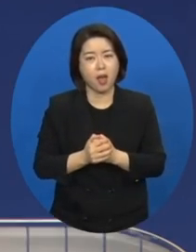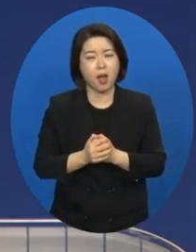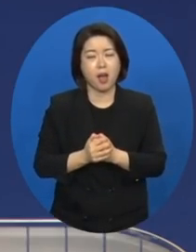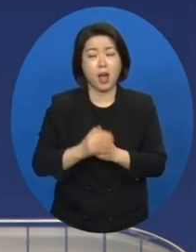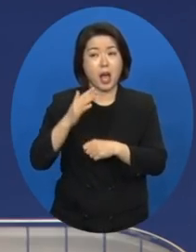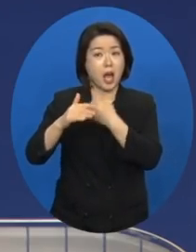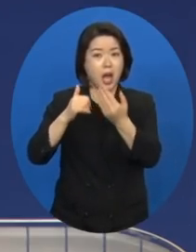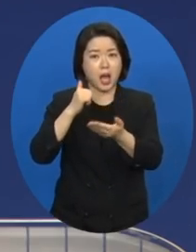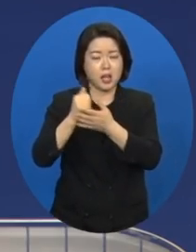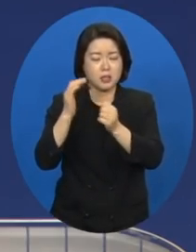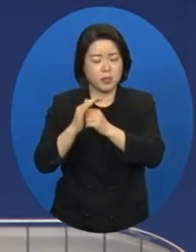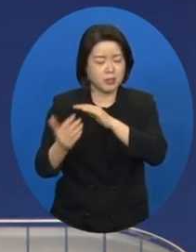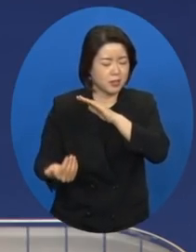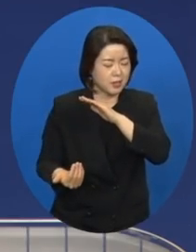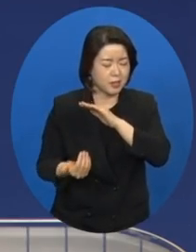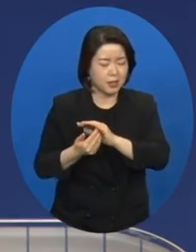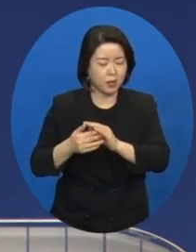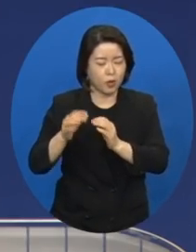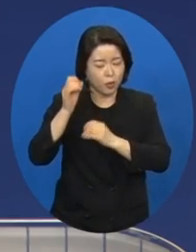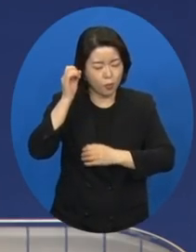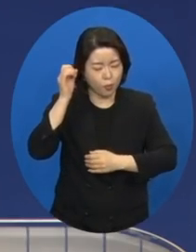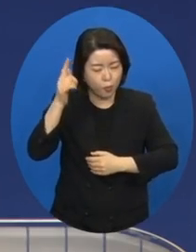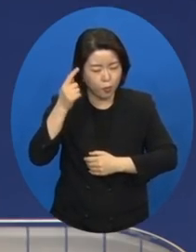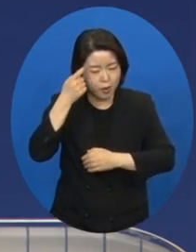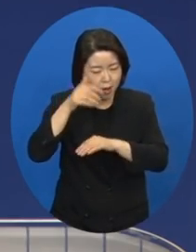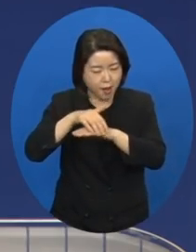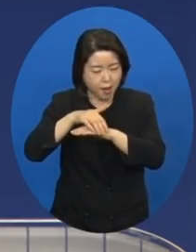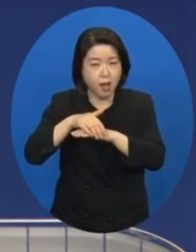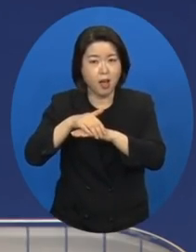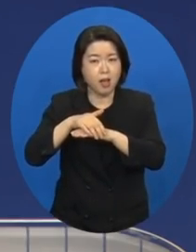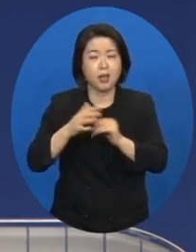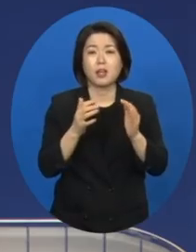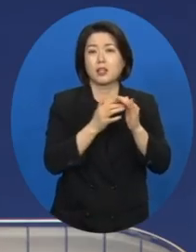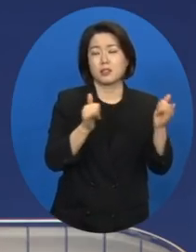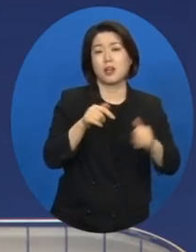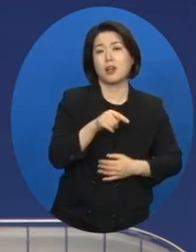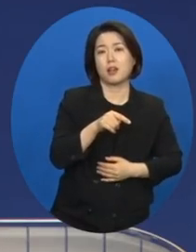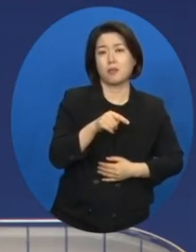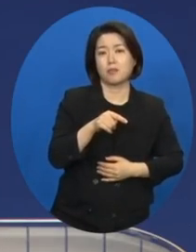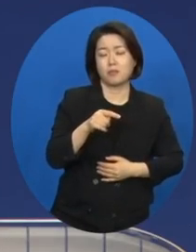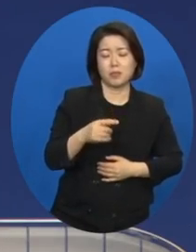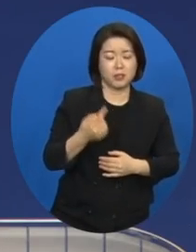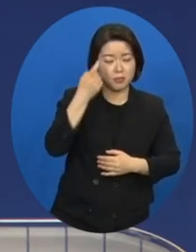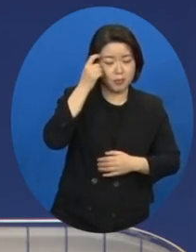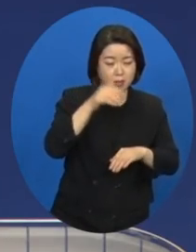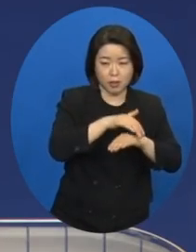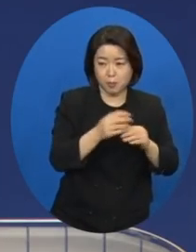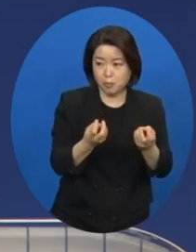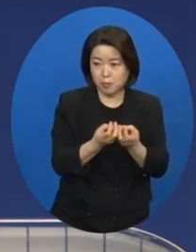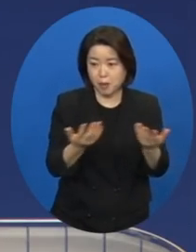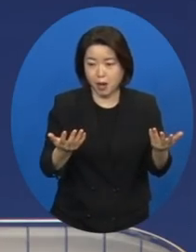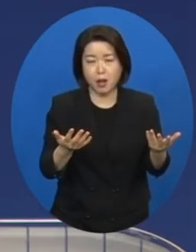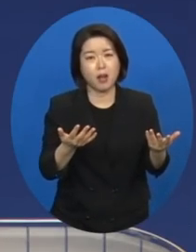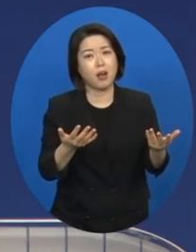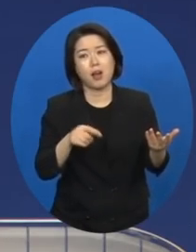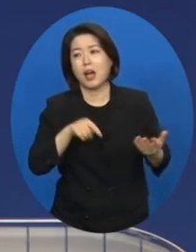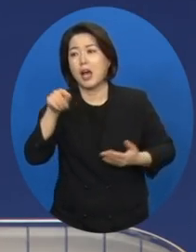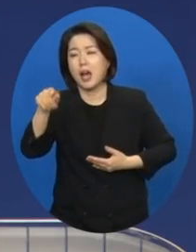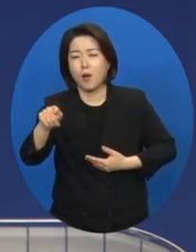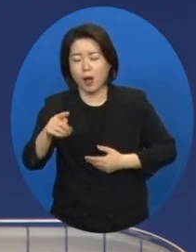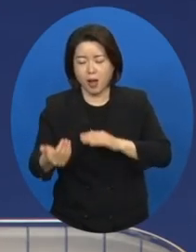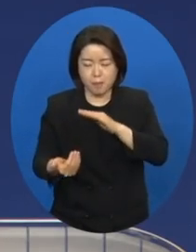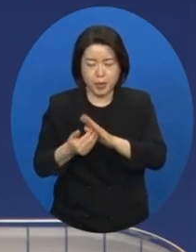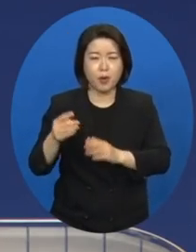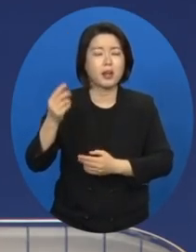했죠. 인간의 머리는 도무지 생각할 수 없는 방식으로 우리의 삶을 인도하시는 그 아기가